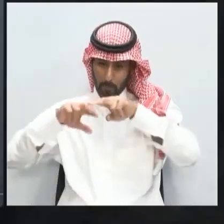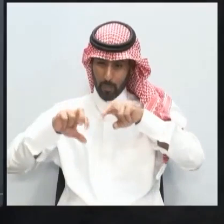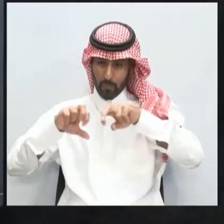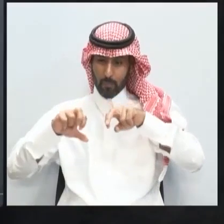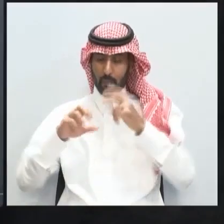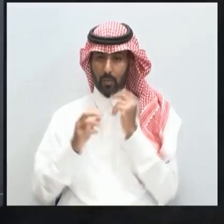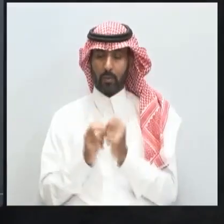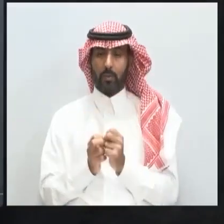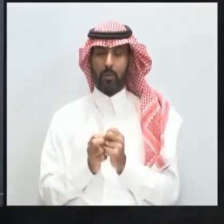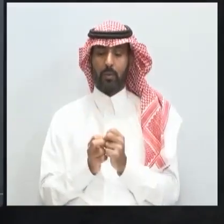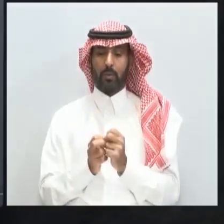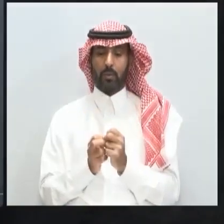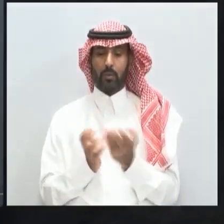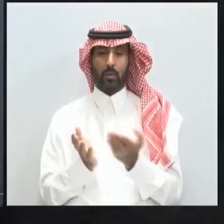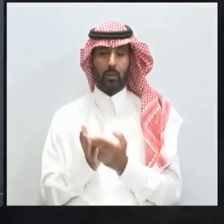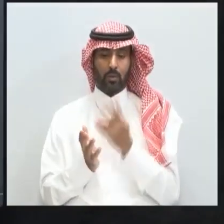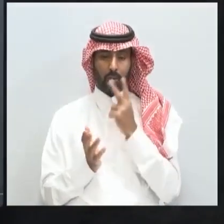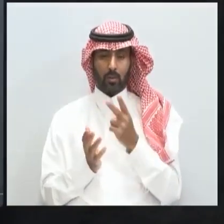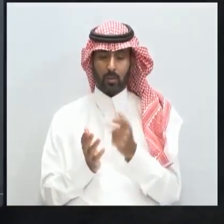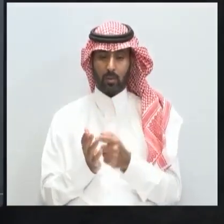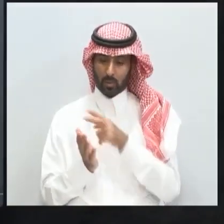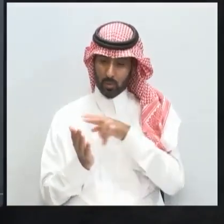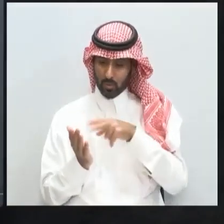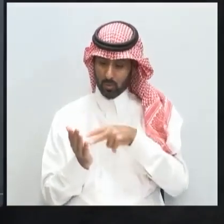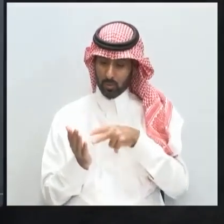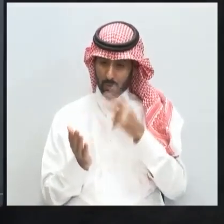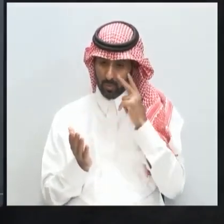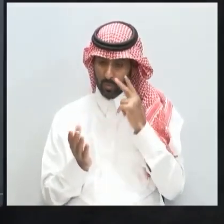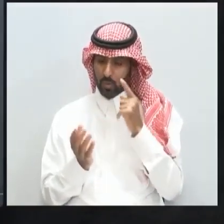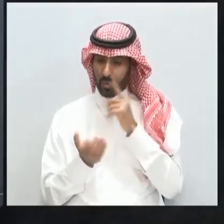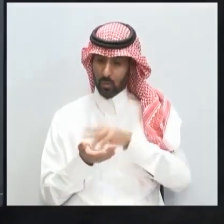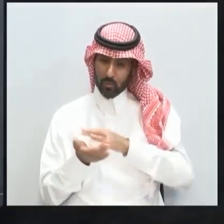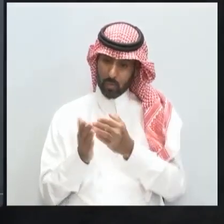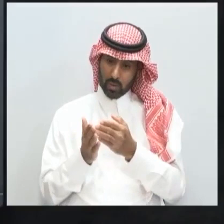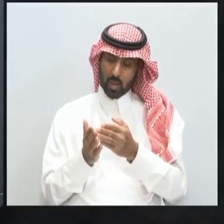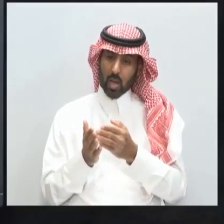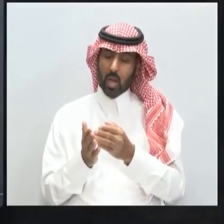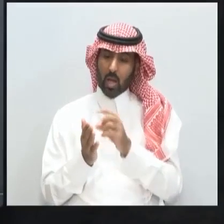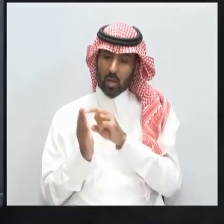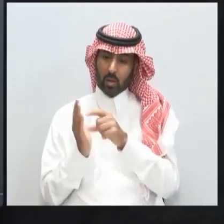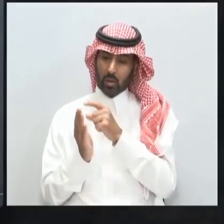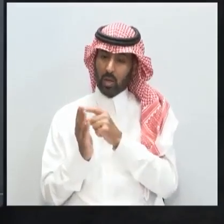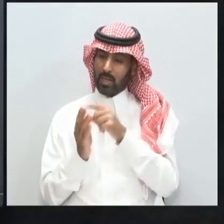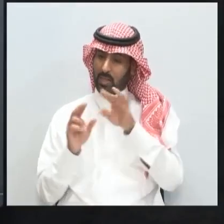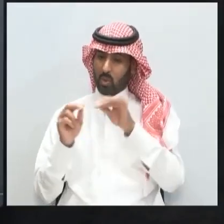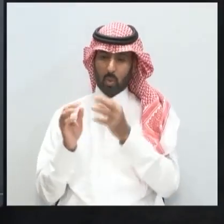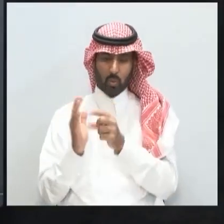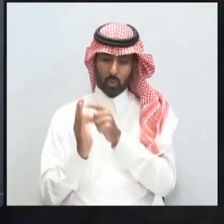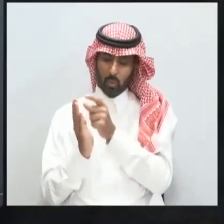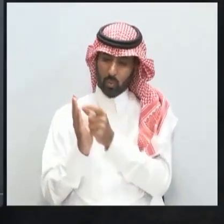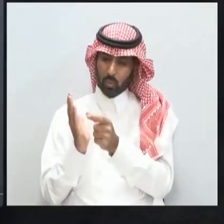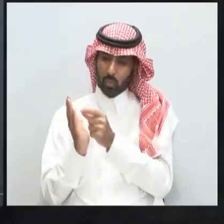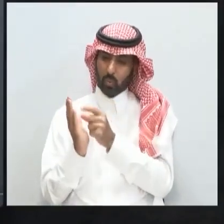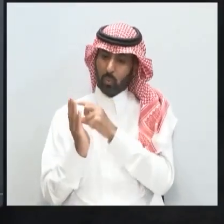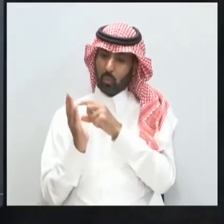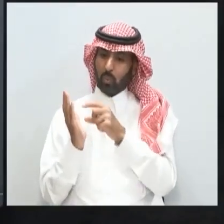المتعلقه بكتاب الله تعالى سواء قلنا من ناحيه الناسخ والمنسوخ او من ناحيه الايات والسور كذلك